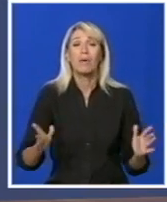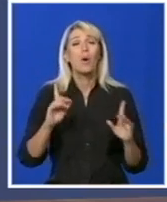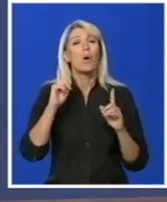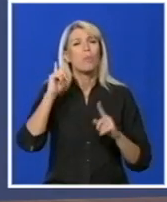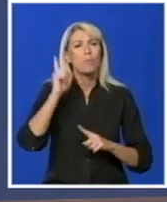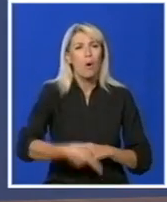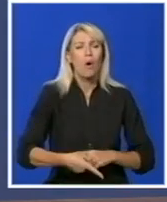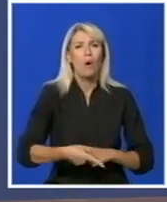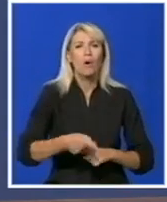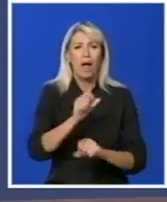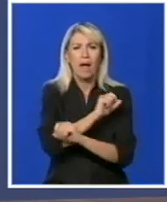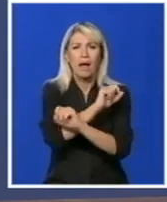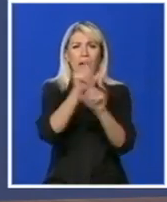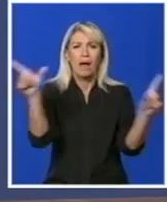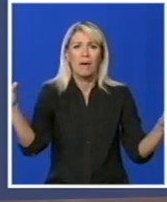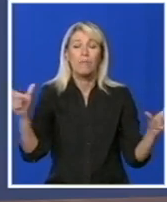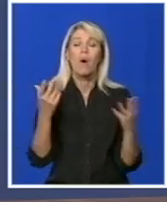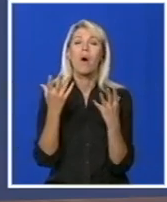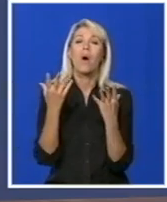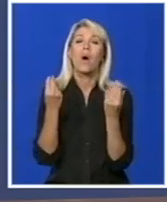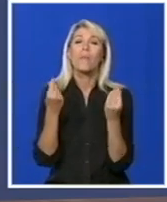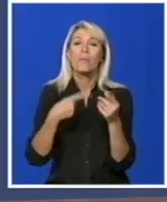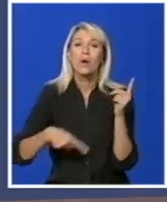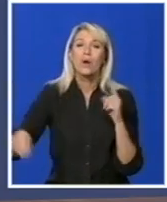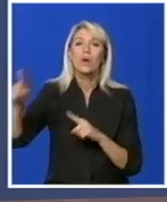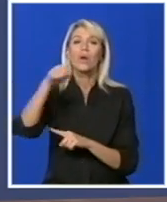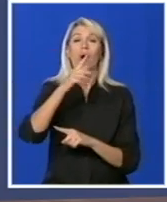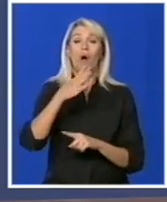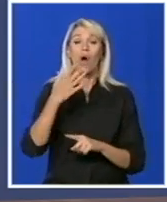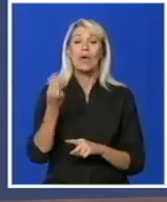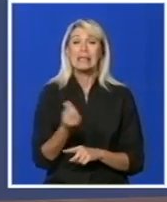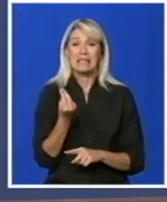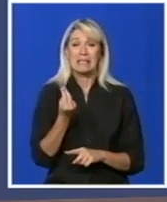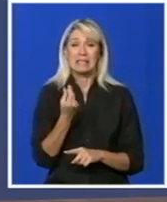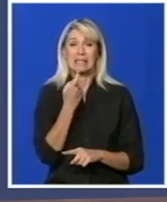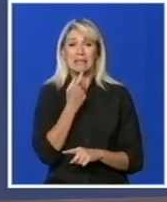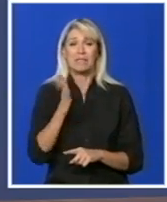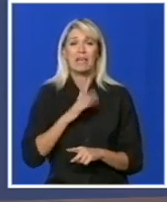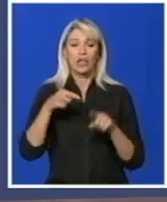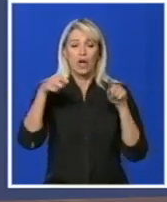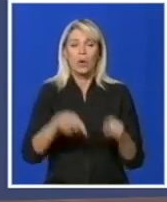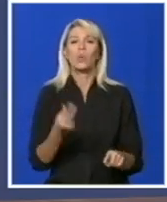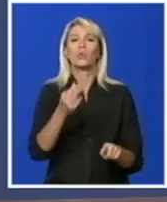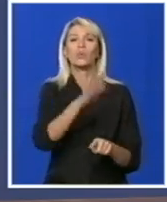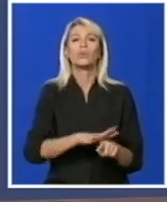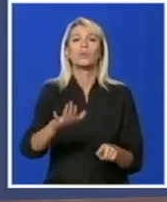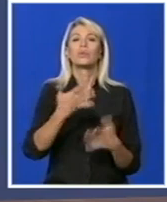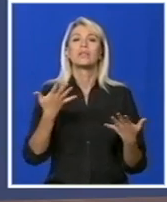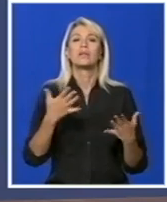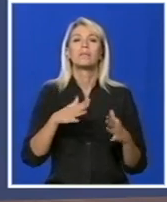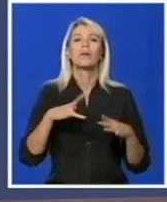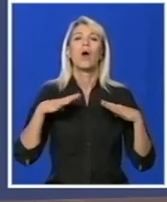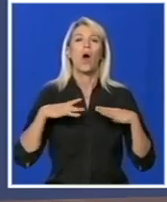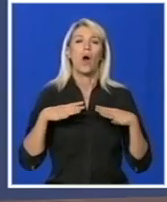veliki broj naših ljudi je ostao u Srbiji i tu letuje. I na našim jezerima, na planinama, u banjama,